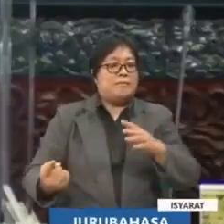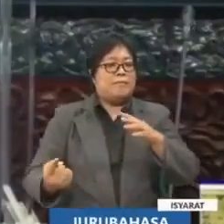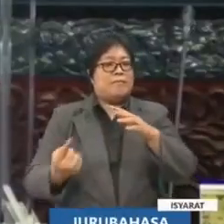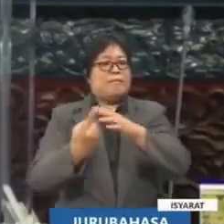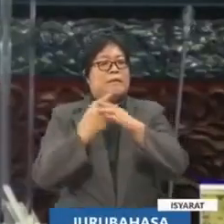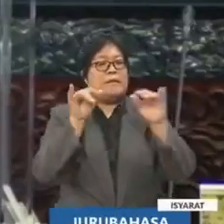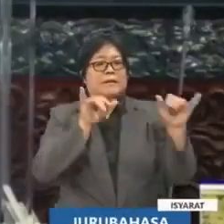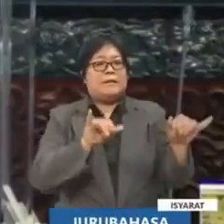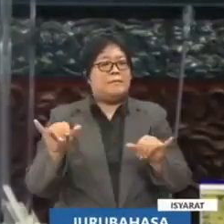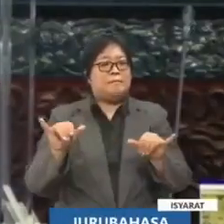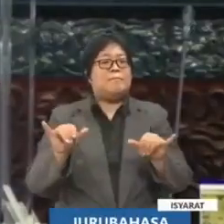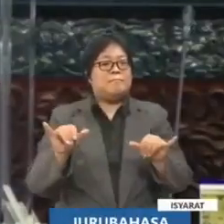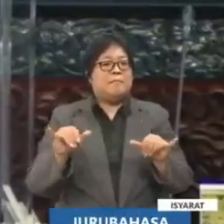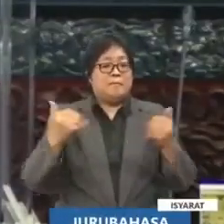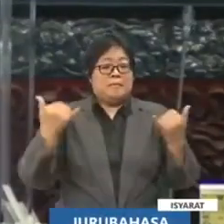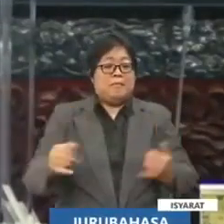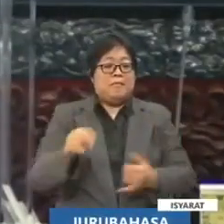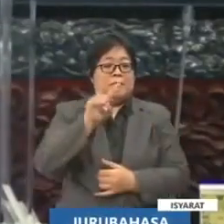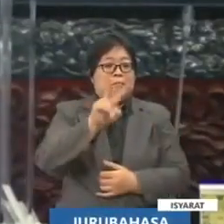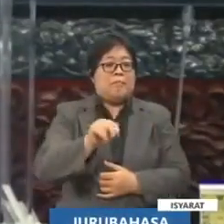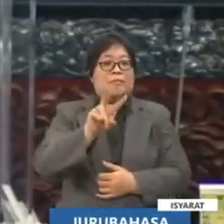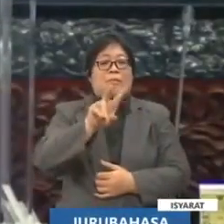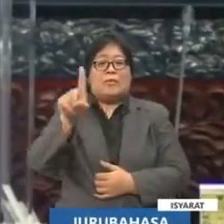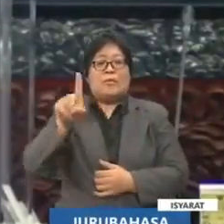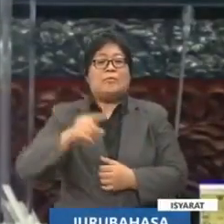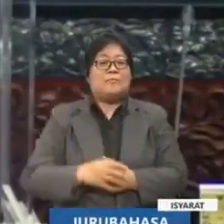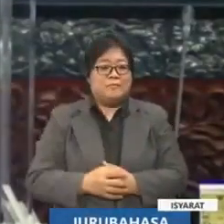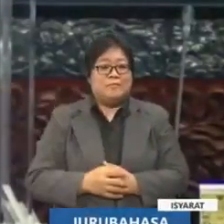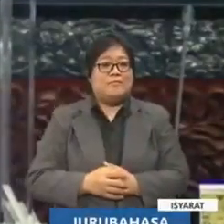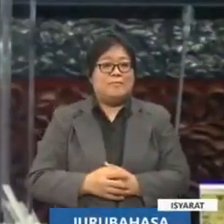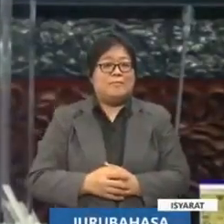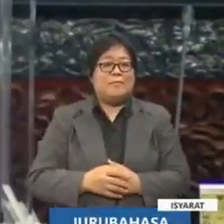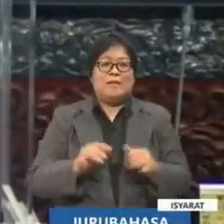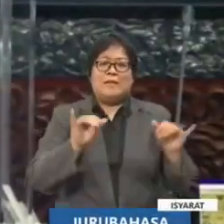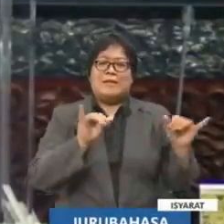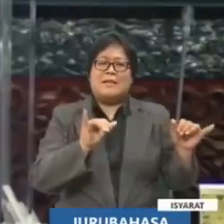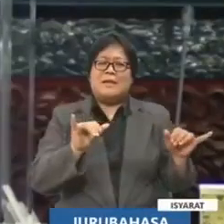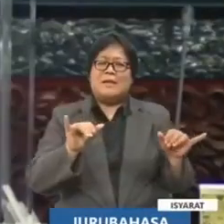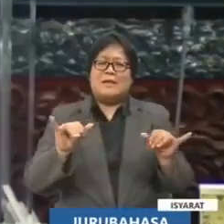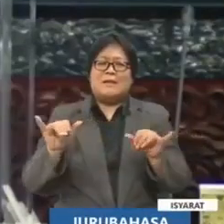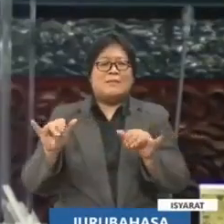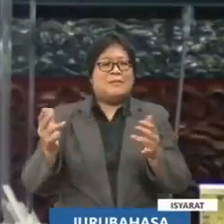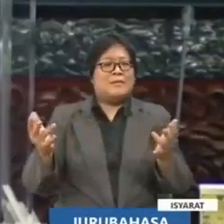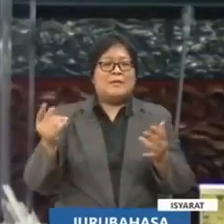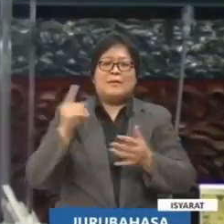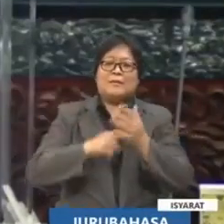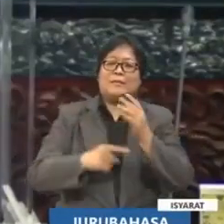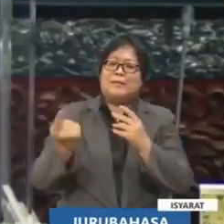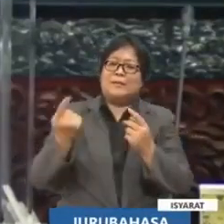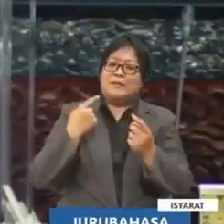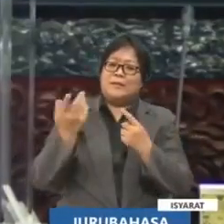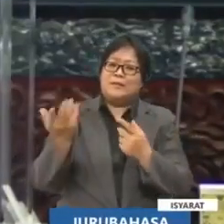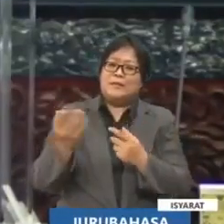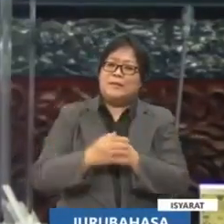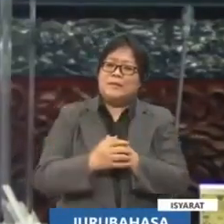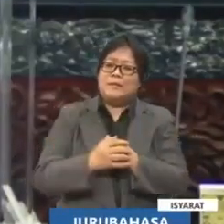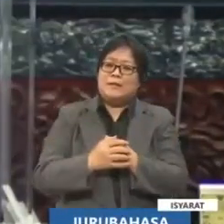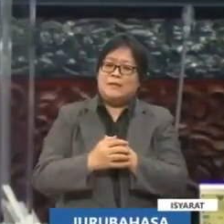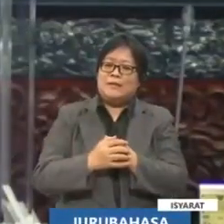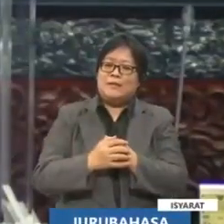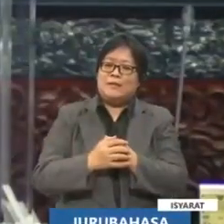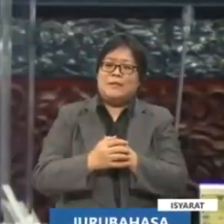hal yang sama. Sekarang 2021, ini sama macam apa yang disebut oleh Shakespeare